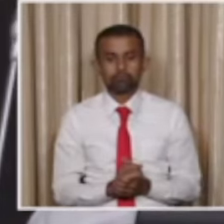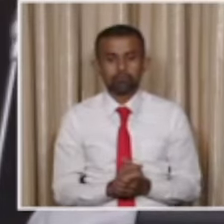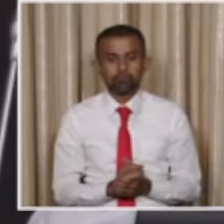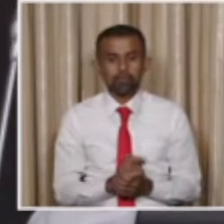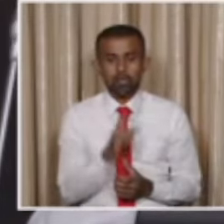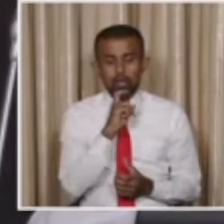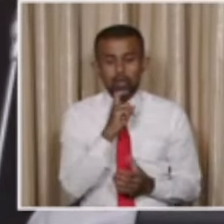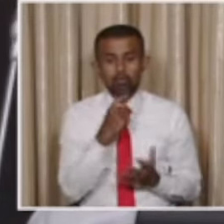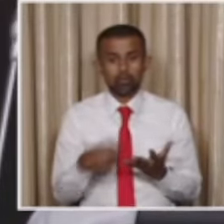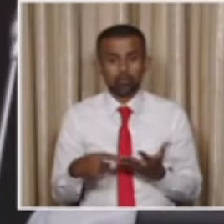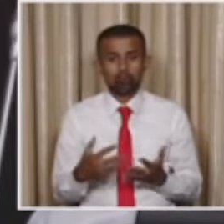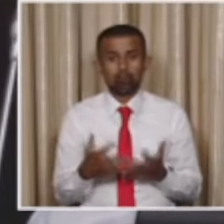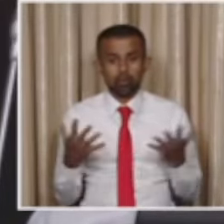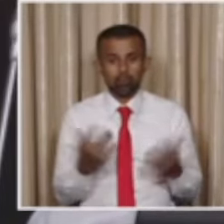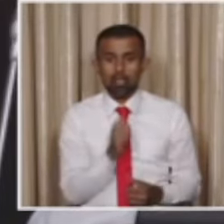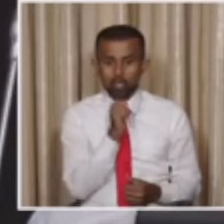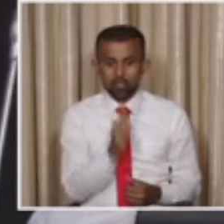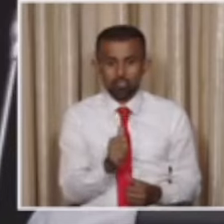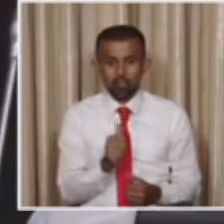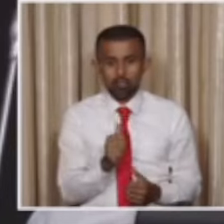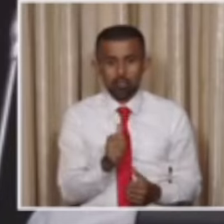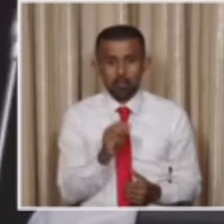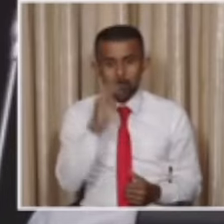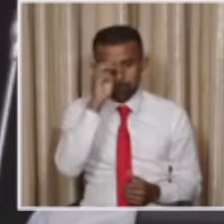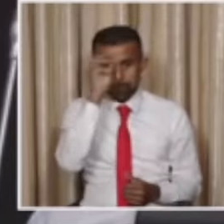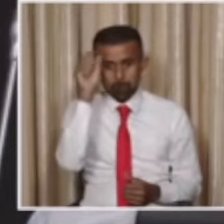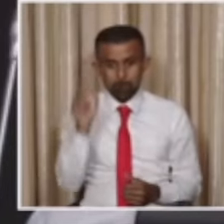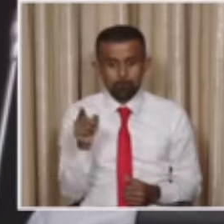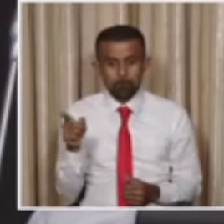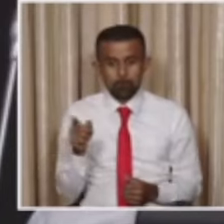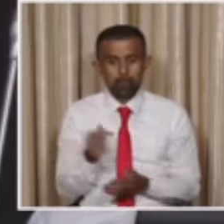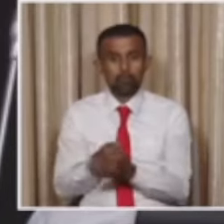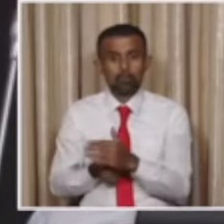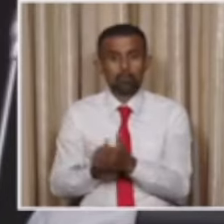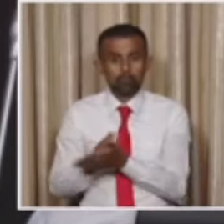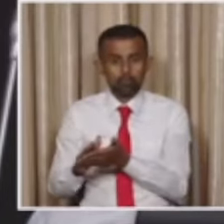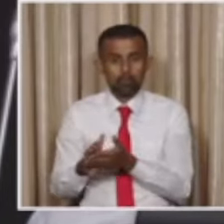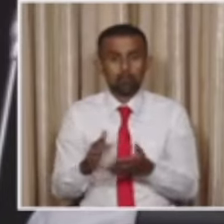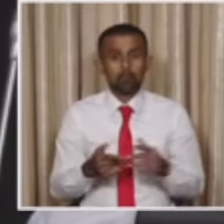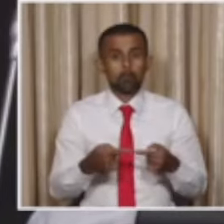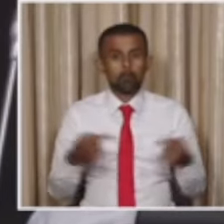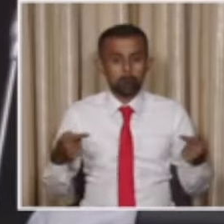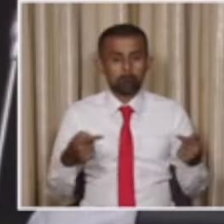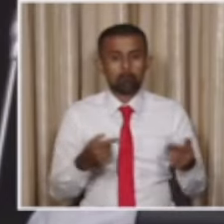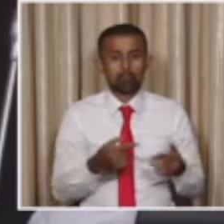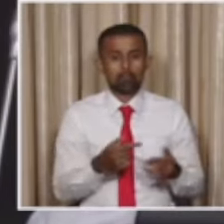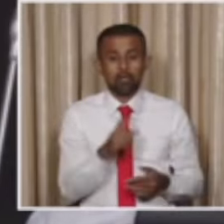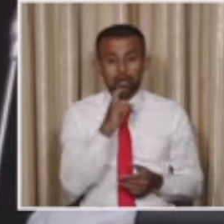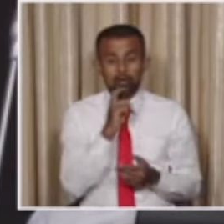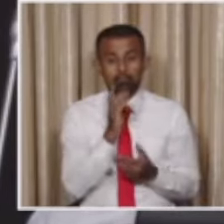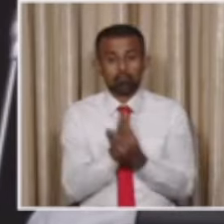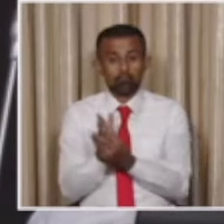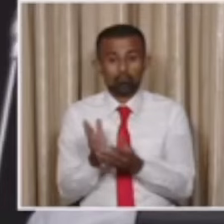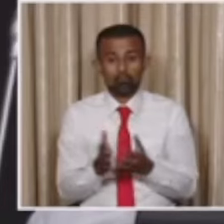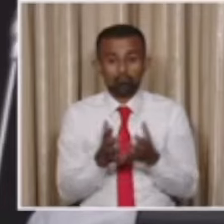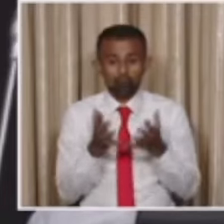නඩු ගණනාවක් ඇත්ත. මෛත්‍රීපාල සිරිසේන මහත්තයාටත් පෙනී හිටිනවා, එයාට විරුද්ධව පෙනී හිටිනවා. නඩු ගණනාවක් තියෙනවා ලංකාවේ.